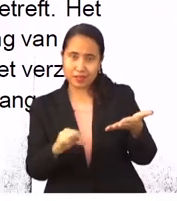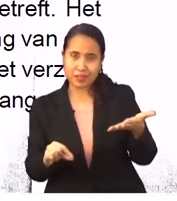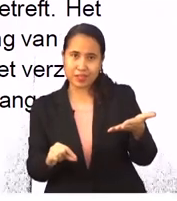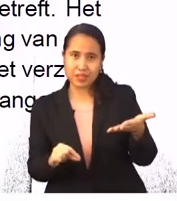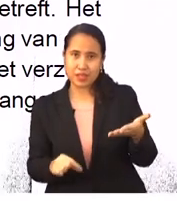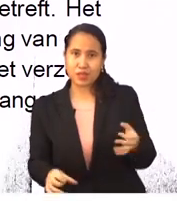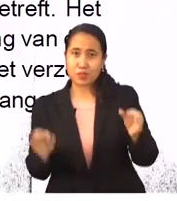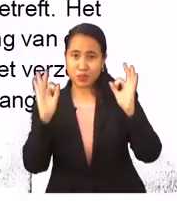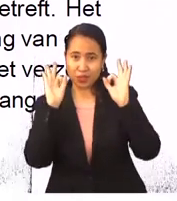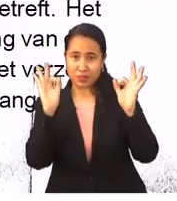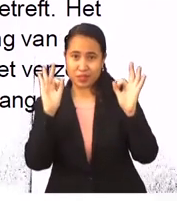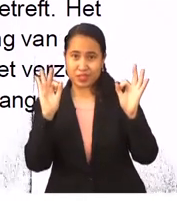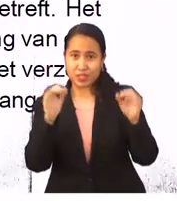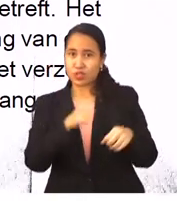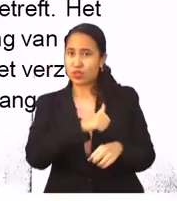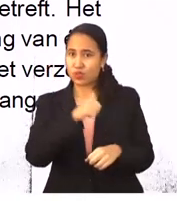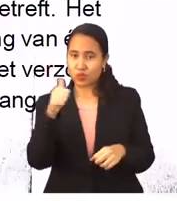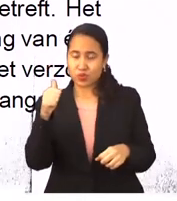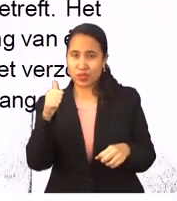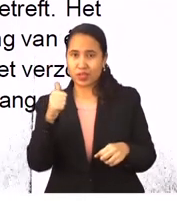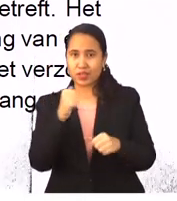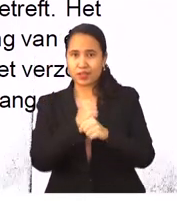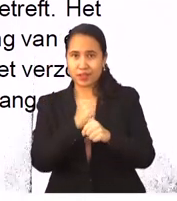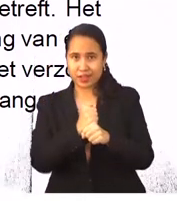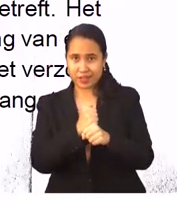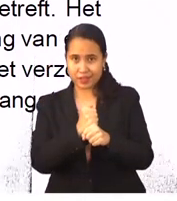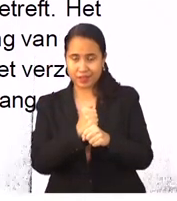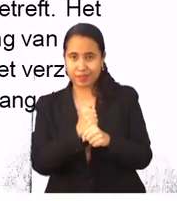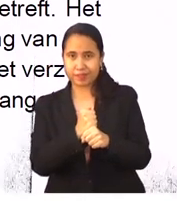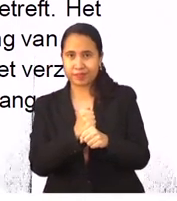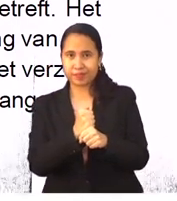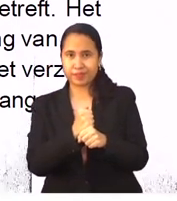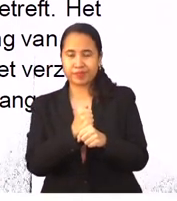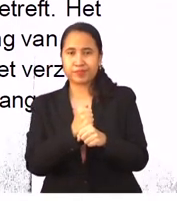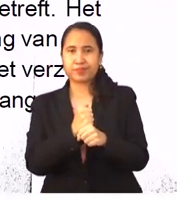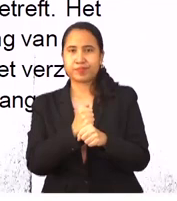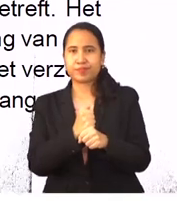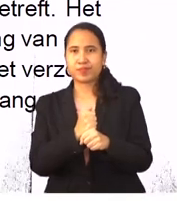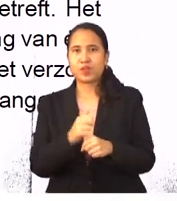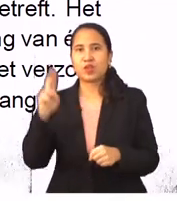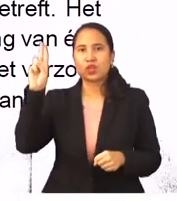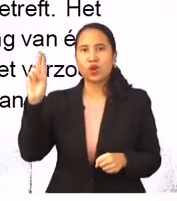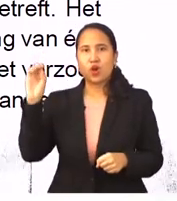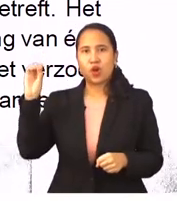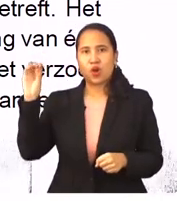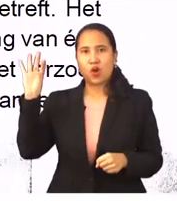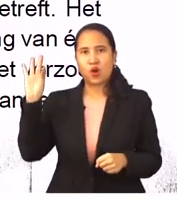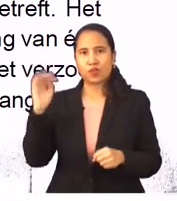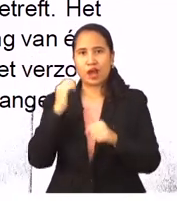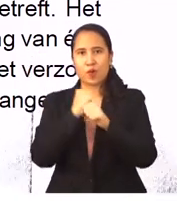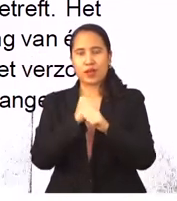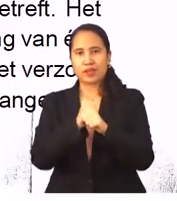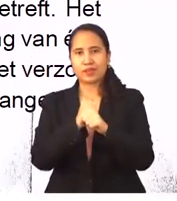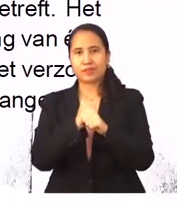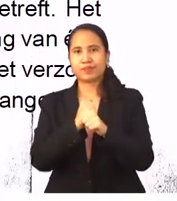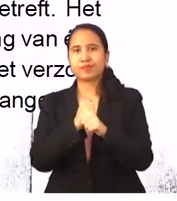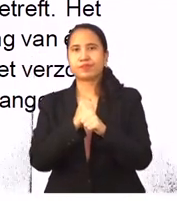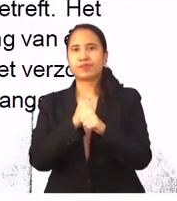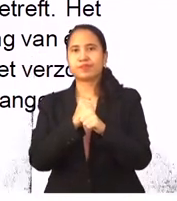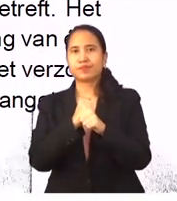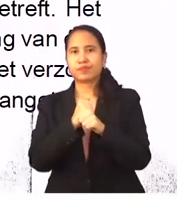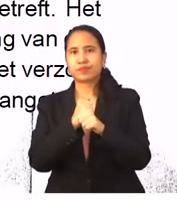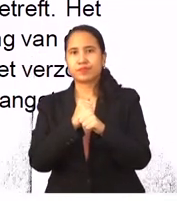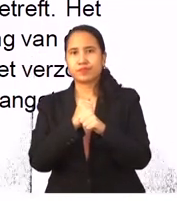concrete en hanteerbare maatstaf in het licht van de constitutionele toetsing voor het hof kan fungeren. Ten aanzien